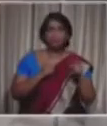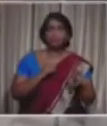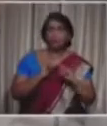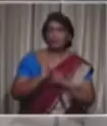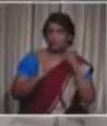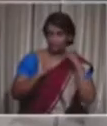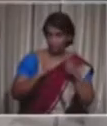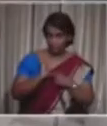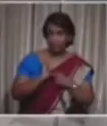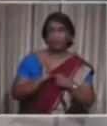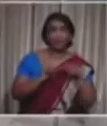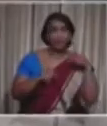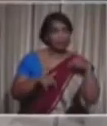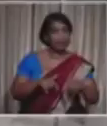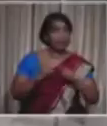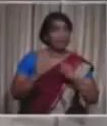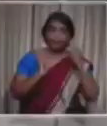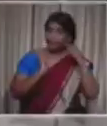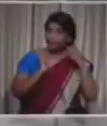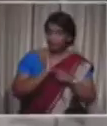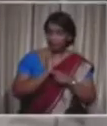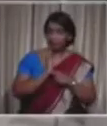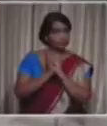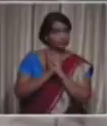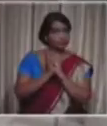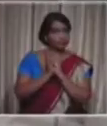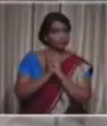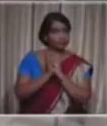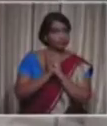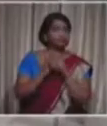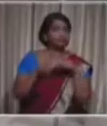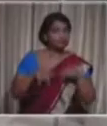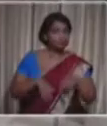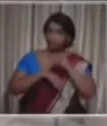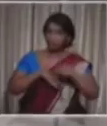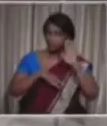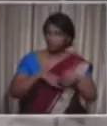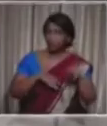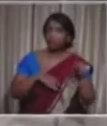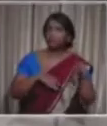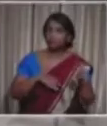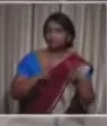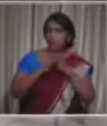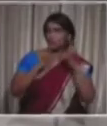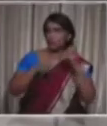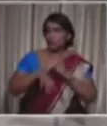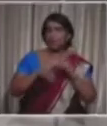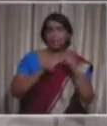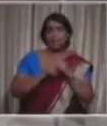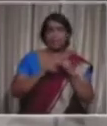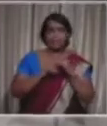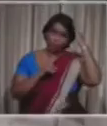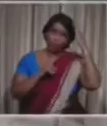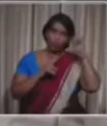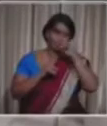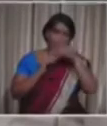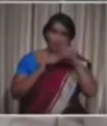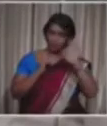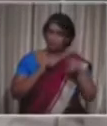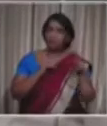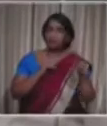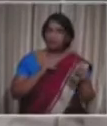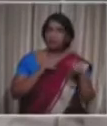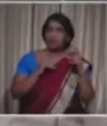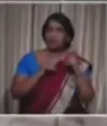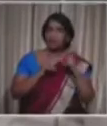සාමාන්‍ය පෙළ විභාග. දැන් මේ උසස් පෙළ විභාගය ෂෙඩියුල් වෙන්නේ. දැන්ට සැලසුම් කළා තින්නේ බොහෝ වෙලාවට දෙසැම්බර් මුල් සතිය ආරම්භ කරලා. මොකද